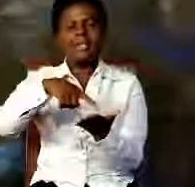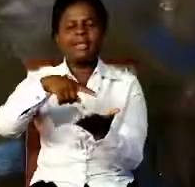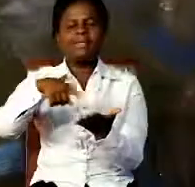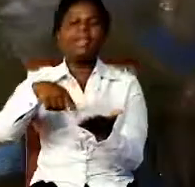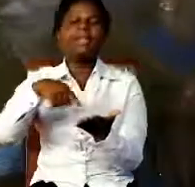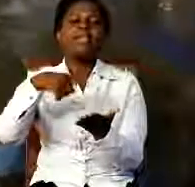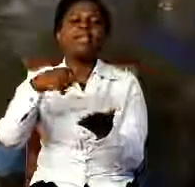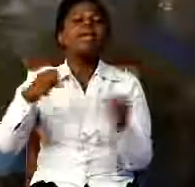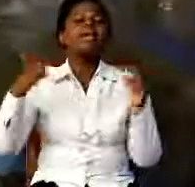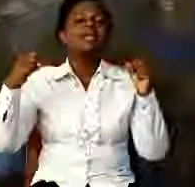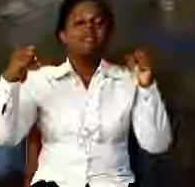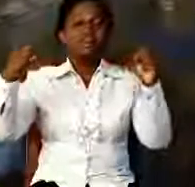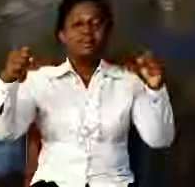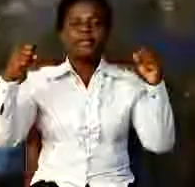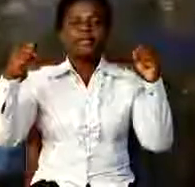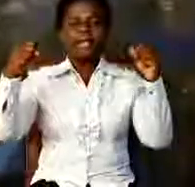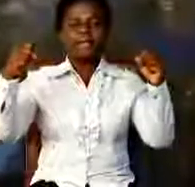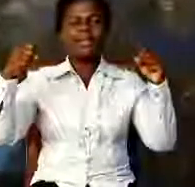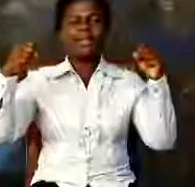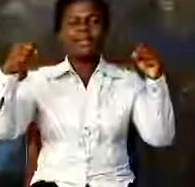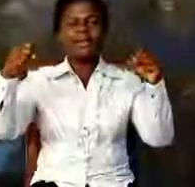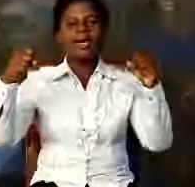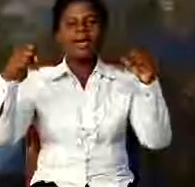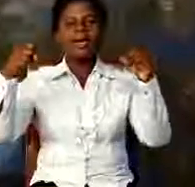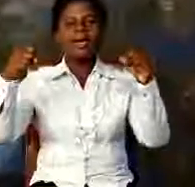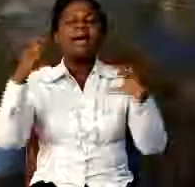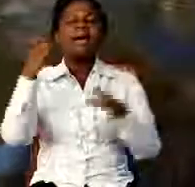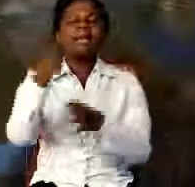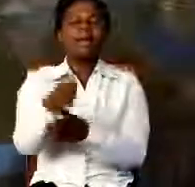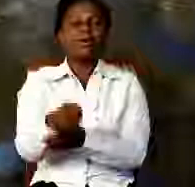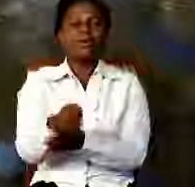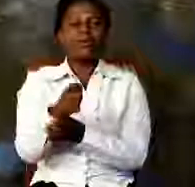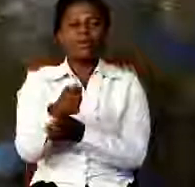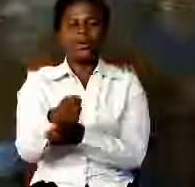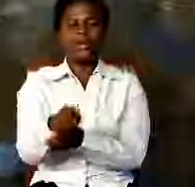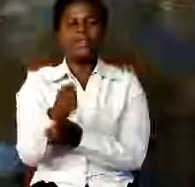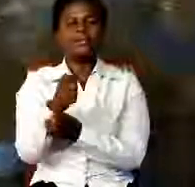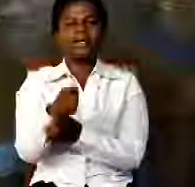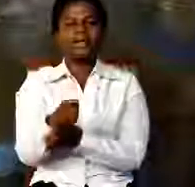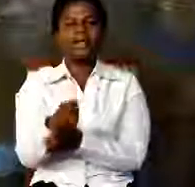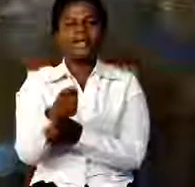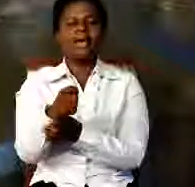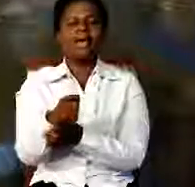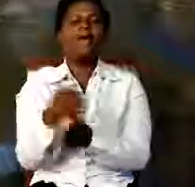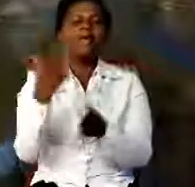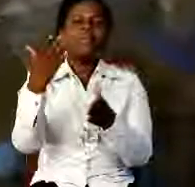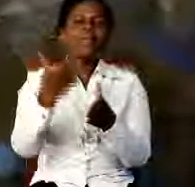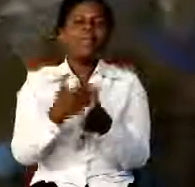Nikushangilisha na kumpongeza Yesu,